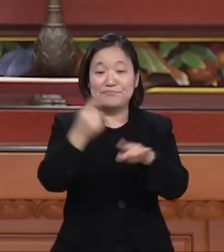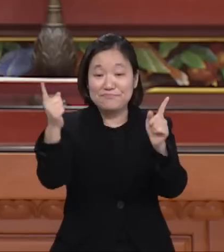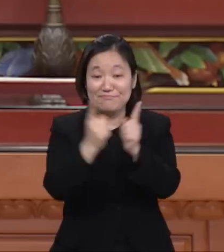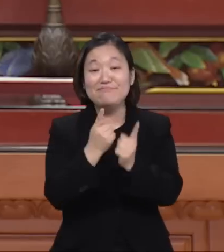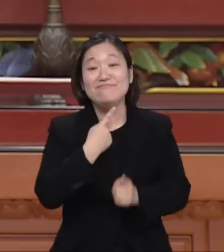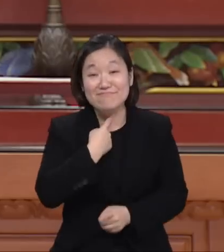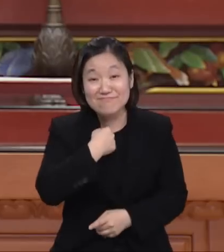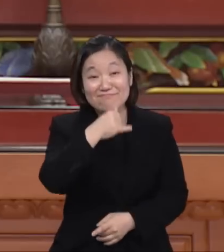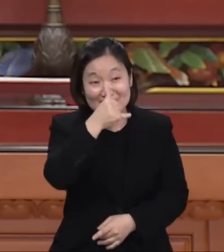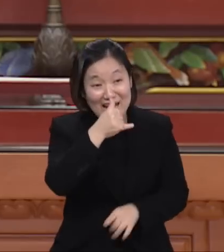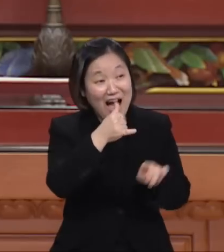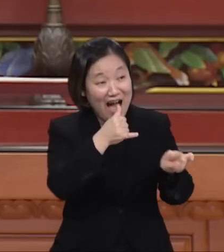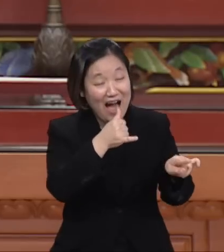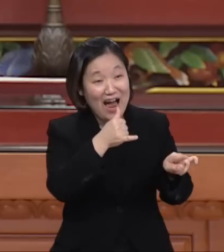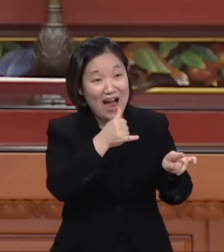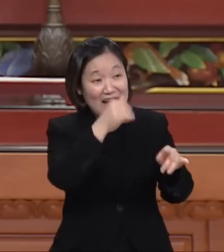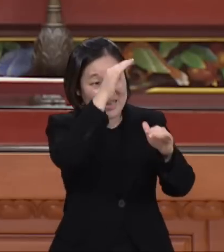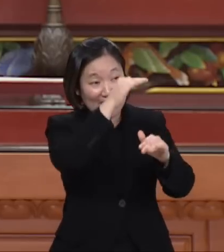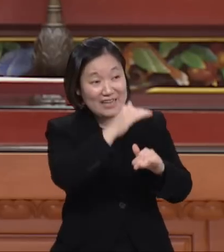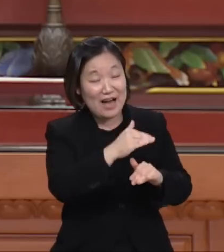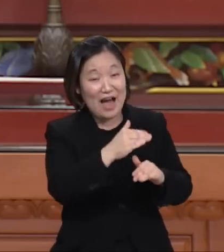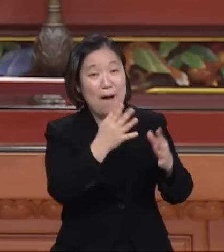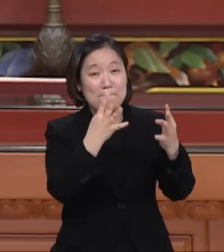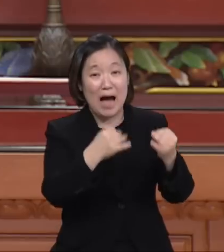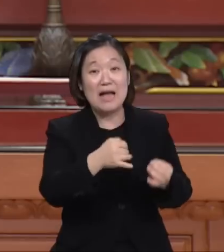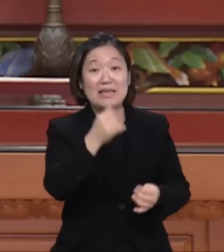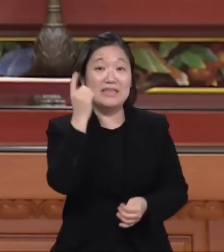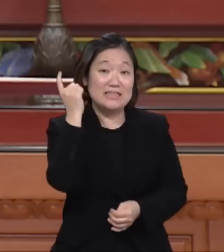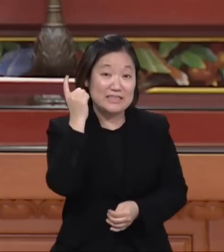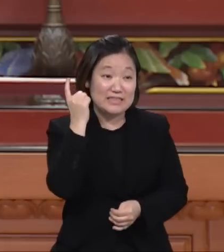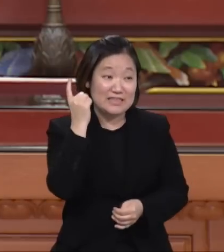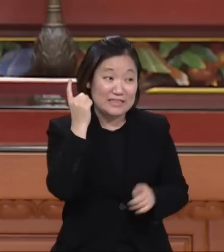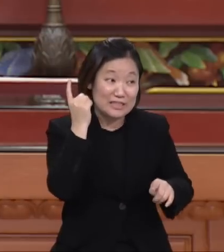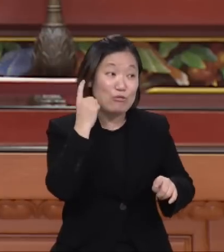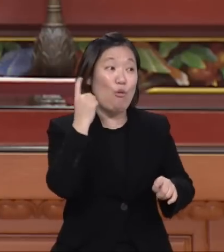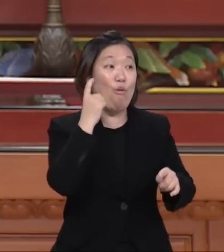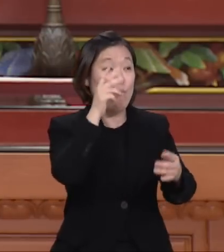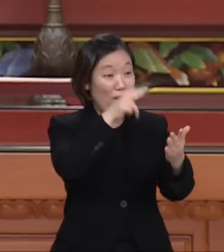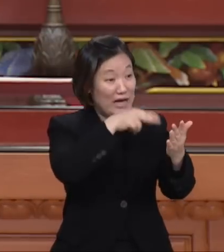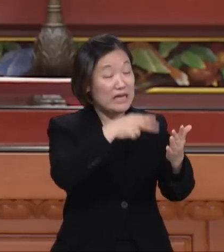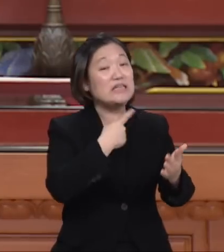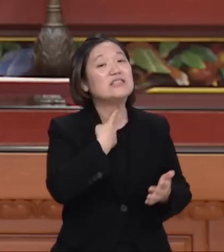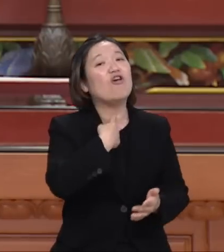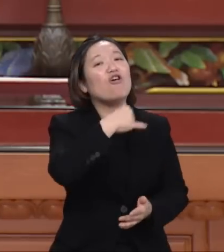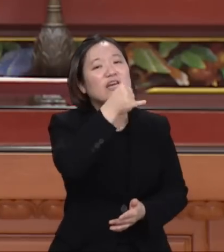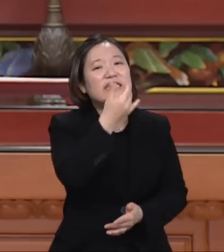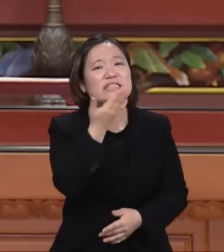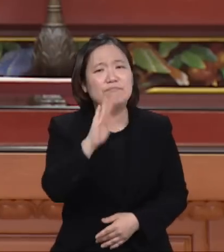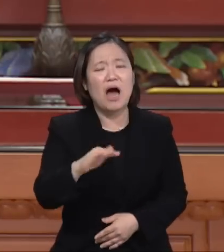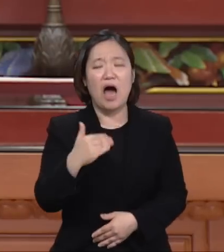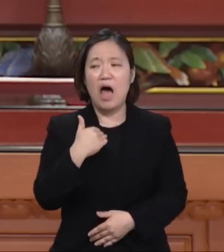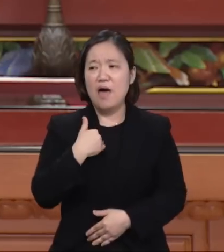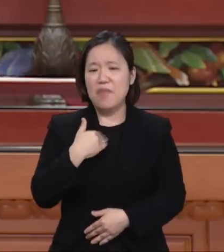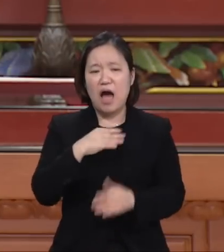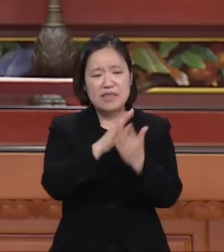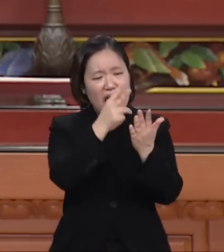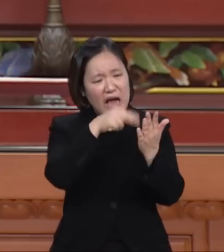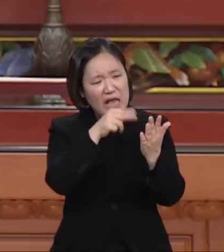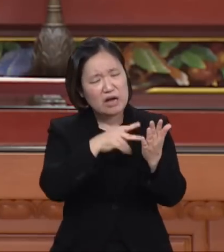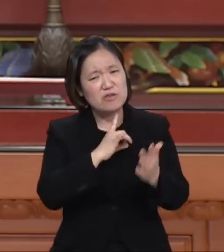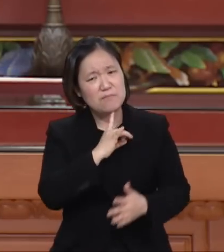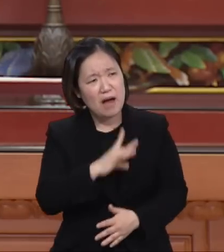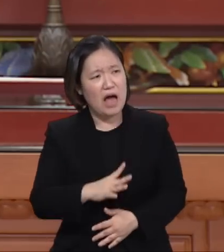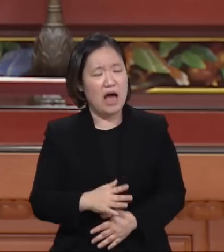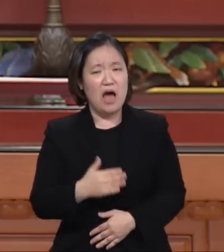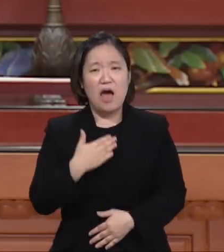보기는 했습니다 하지만 저는 책으로만 봤지 저는 제가 직접 염라대왕을 만났거나